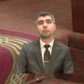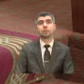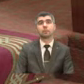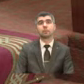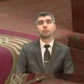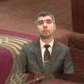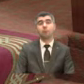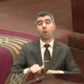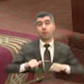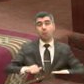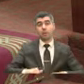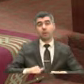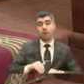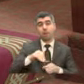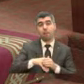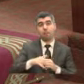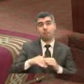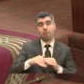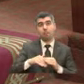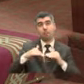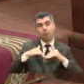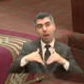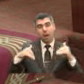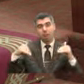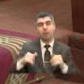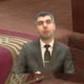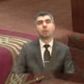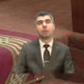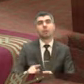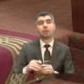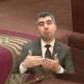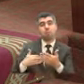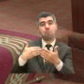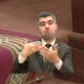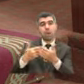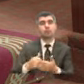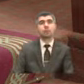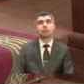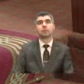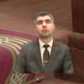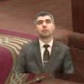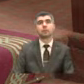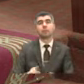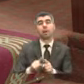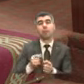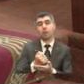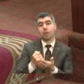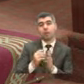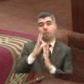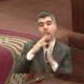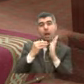بالوزارة المكلفة مع البرلمان وطالبا من النائب بأنه أخر هذا السؤال حتى يأتي، وبالتالي تم حذفه، لذلك ما عنديش في